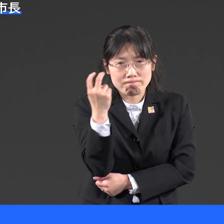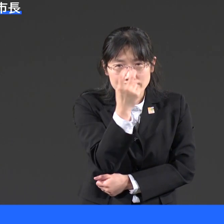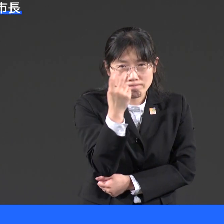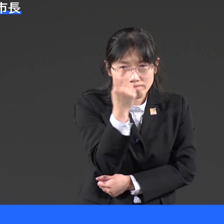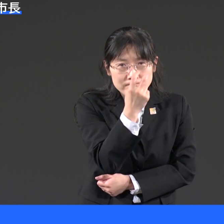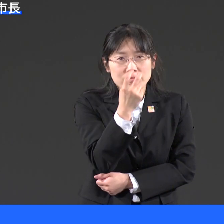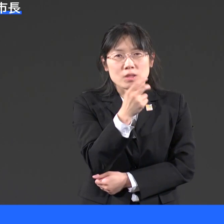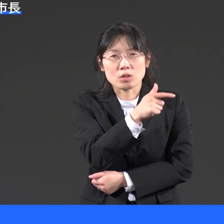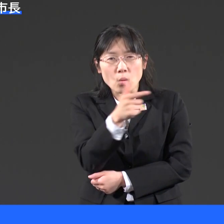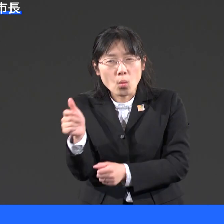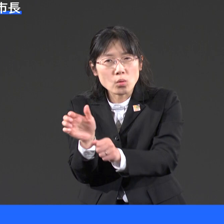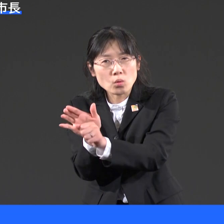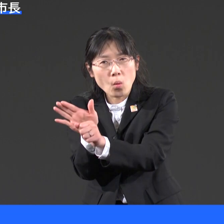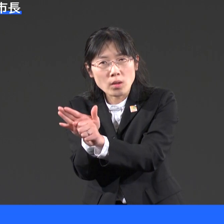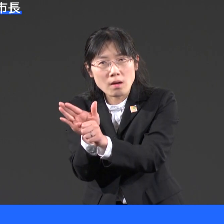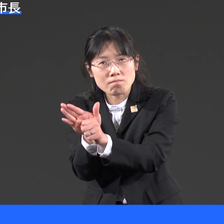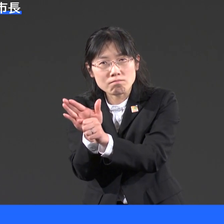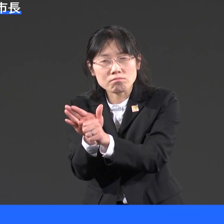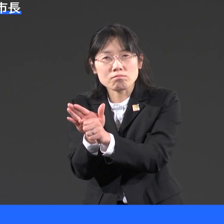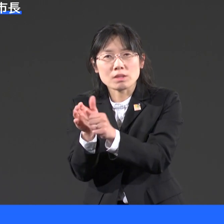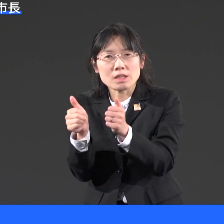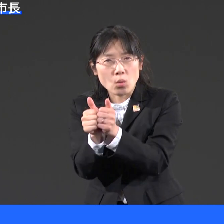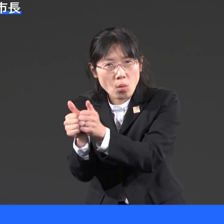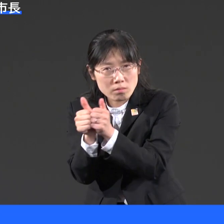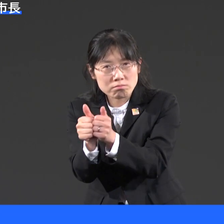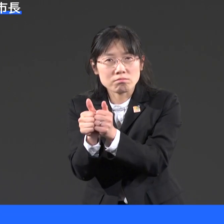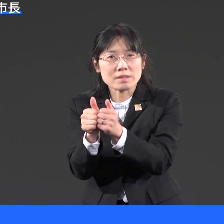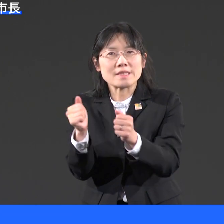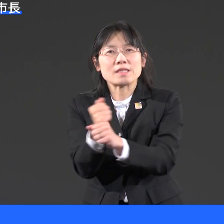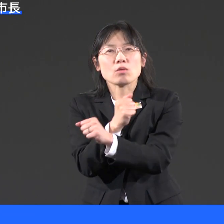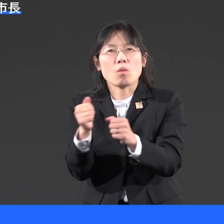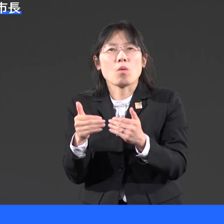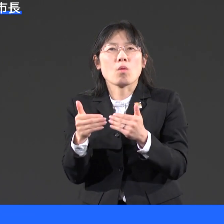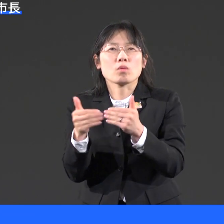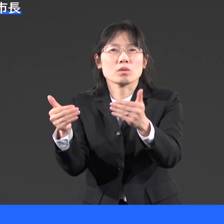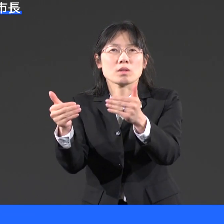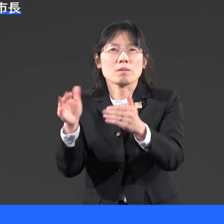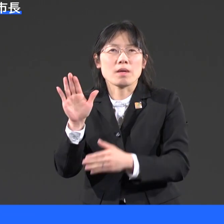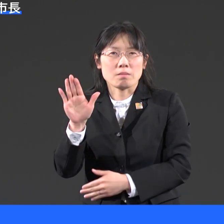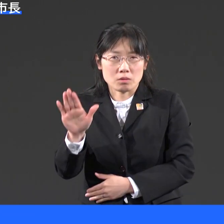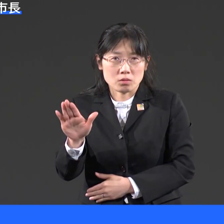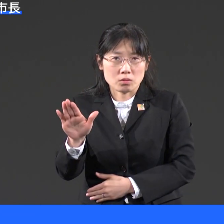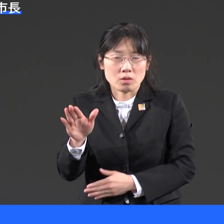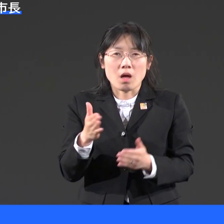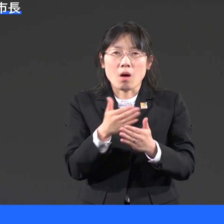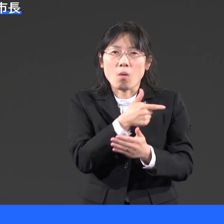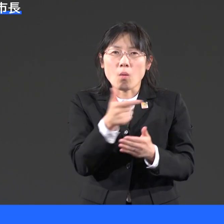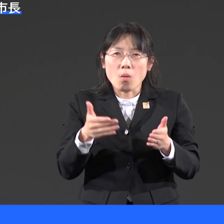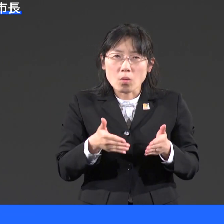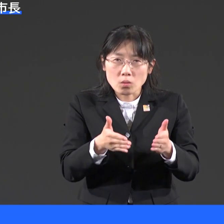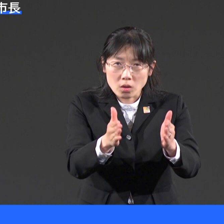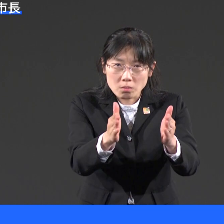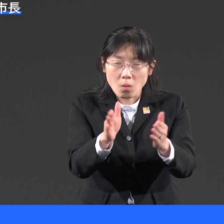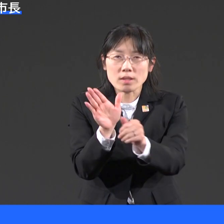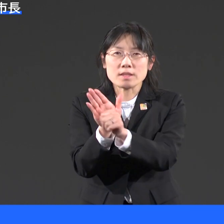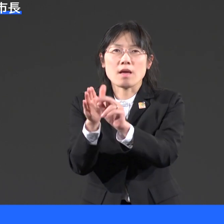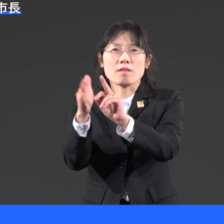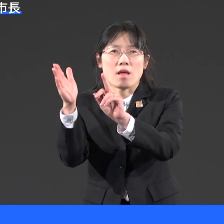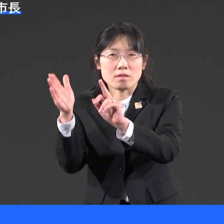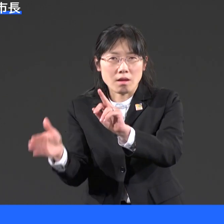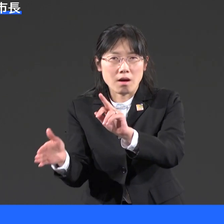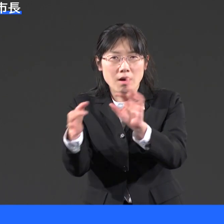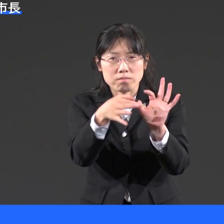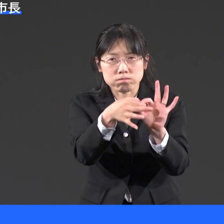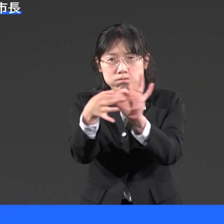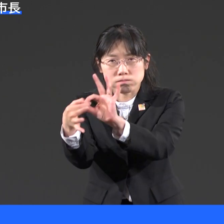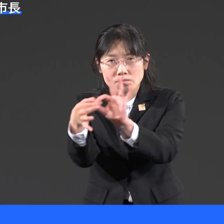援というような事業も進めております。この大通りにおいてもですね、こういった若者支援センターと連携をし